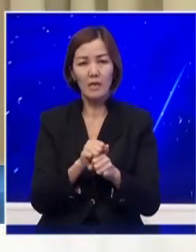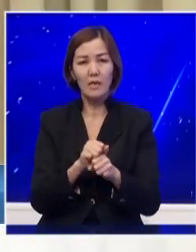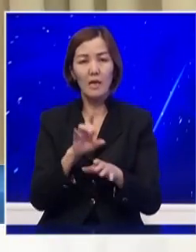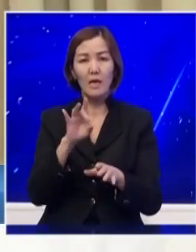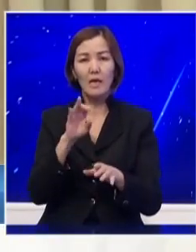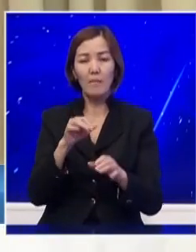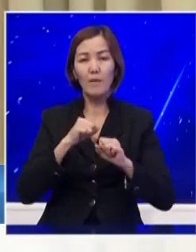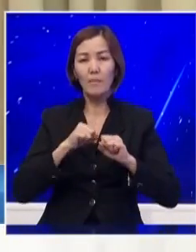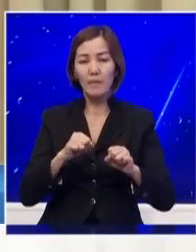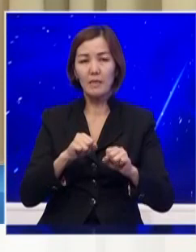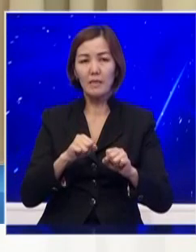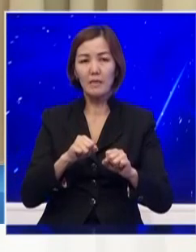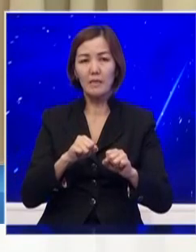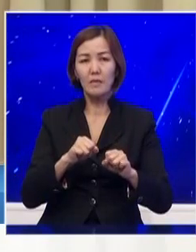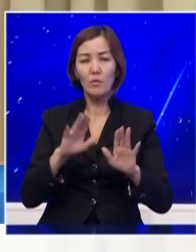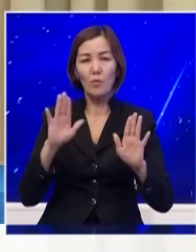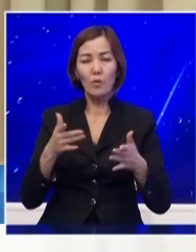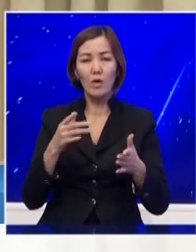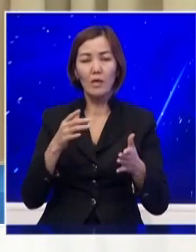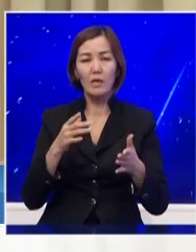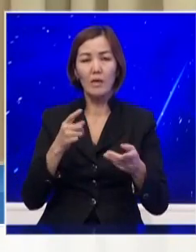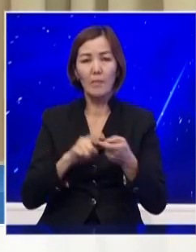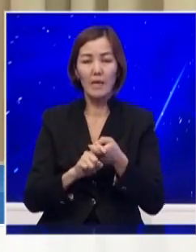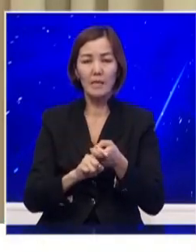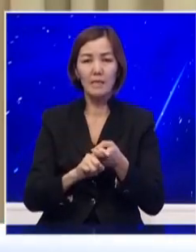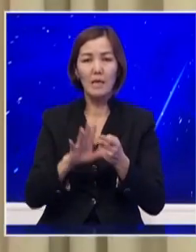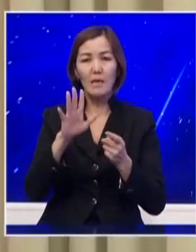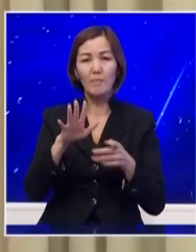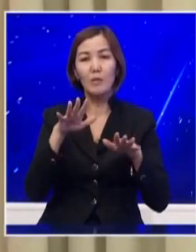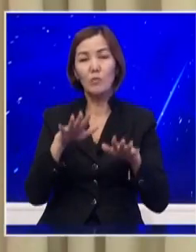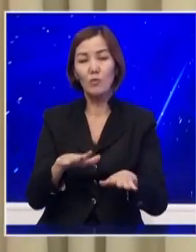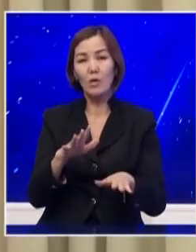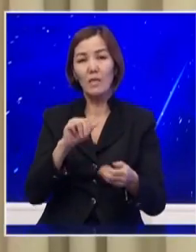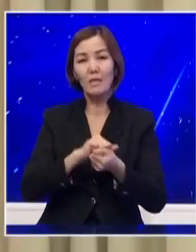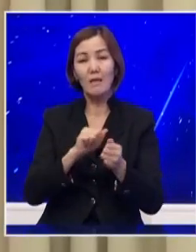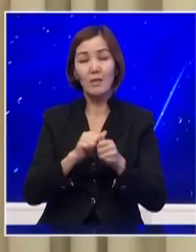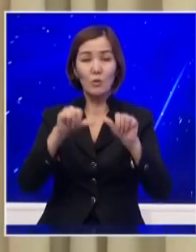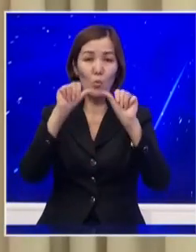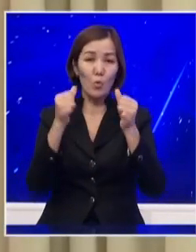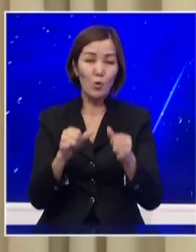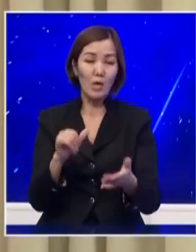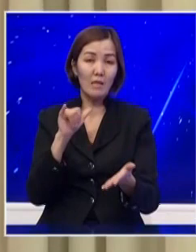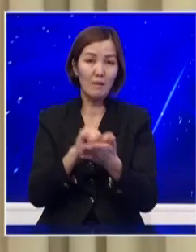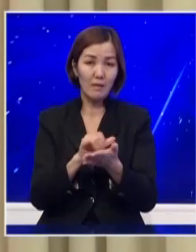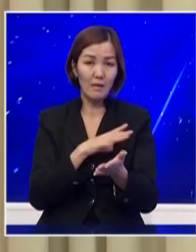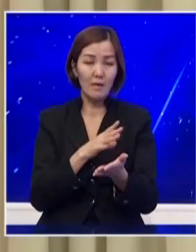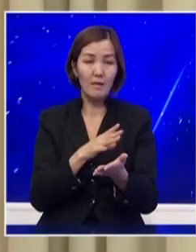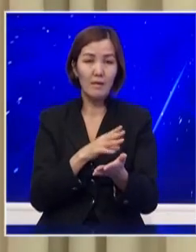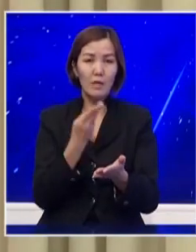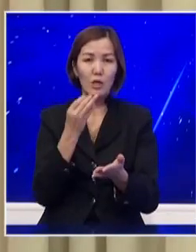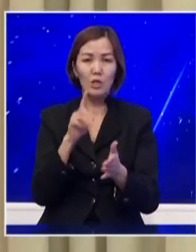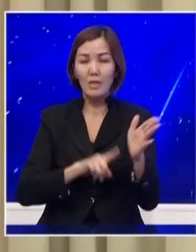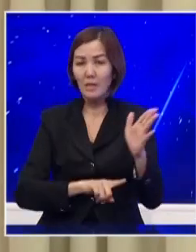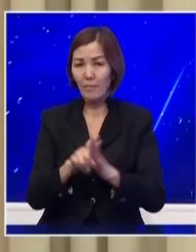байланысты 5 жерге белгі тастар орнатылды. Тарихи орын деген сериямен. Анау Шелектің